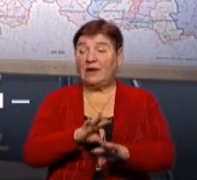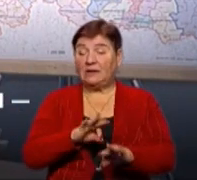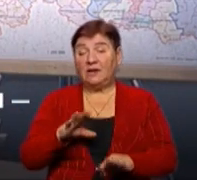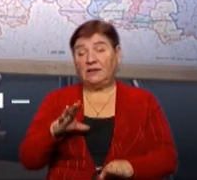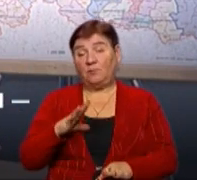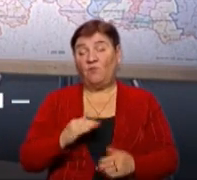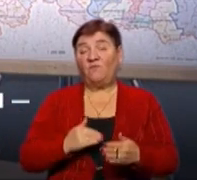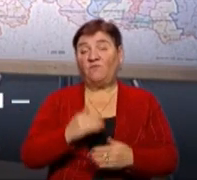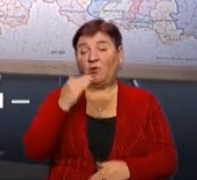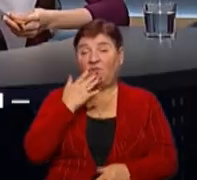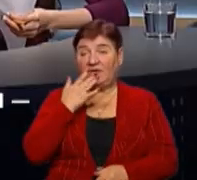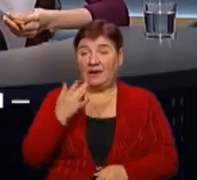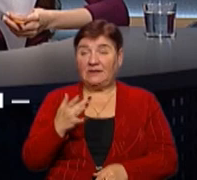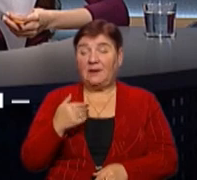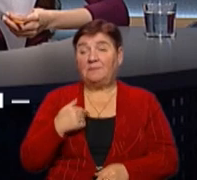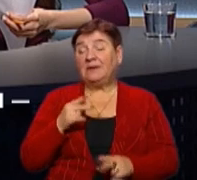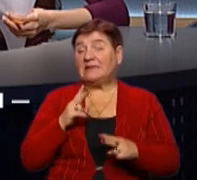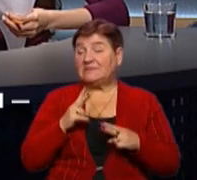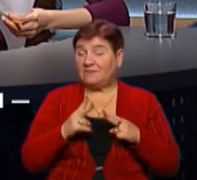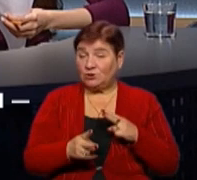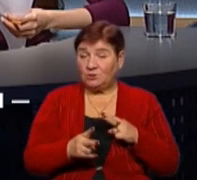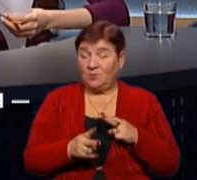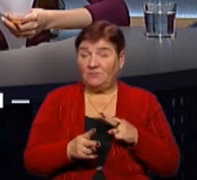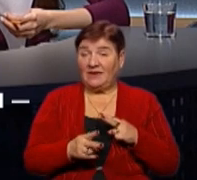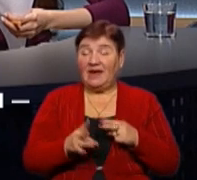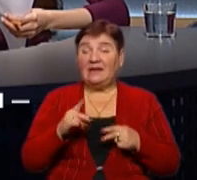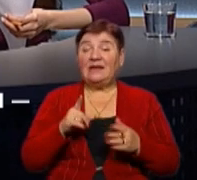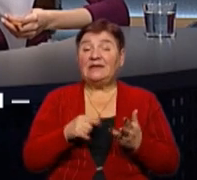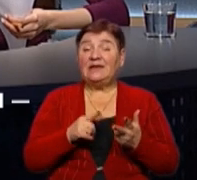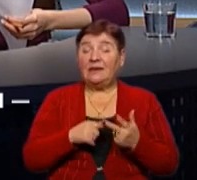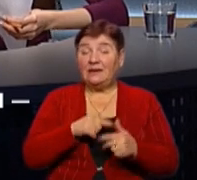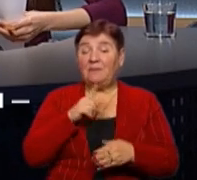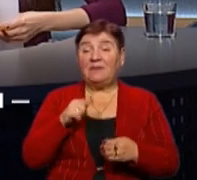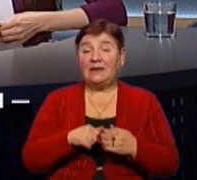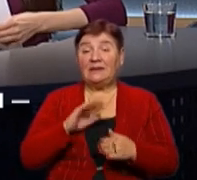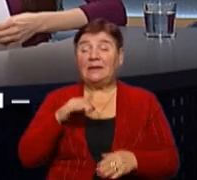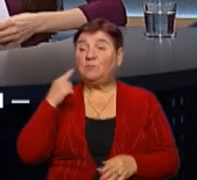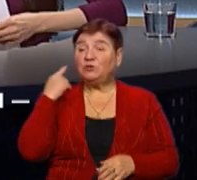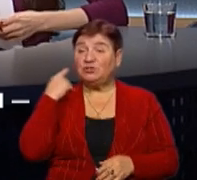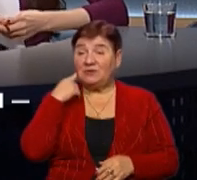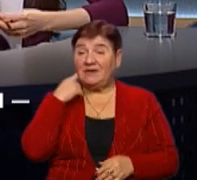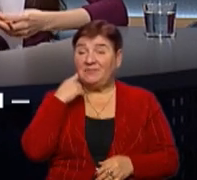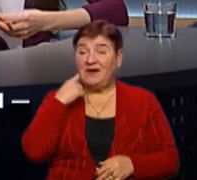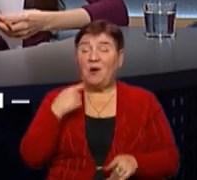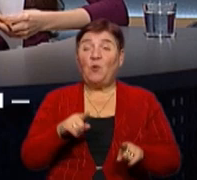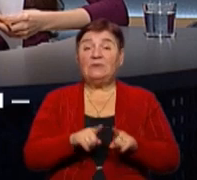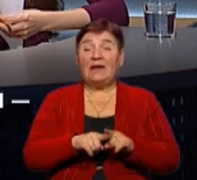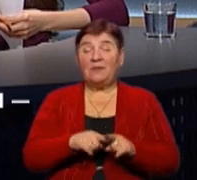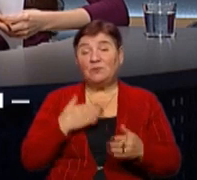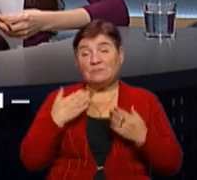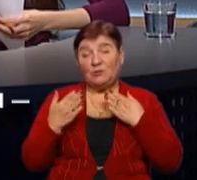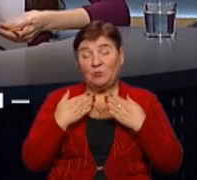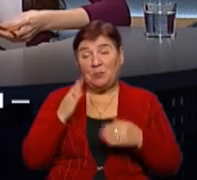у Верховній Раді. На жаль, вже мусимо завершувати. На деякі питання, можливо, ми не почули вичерпної відповіді, однак поспілкуємося